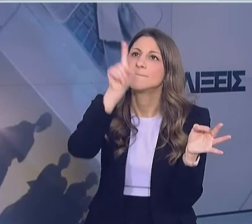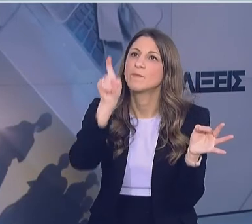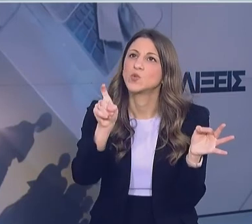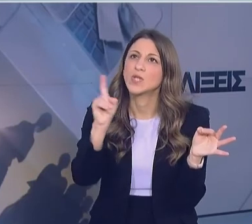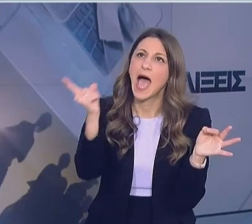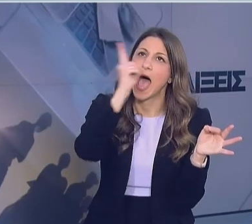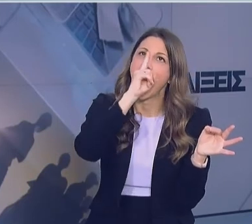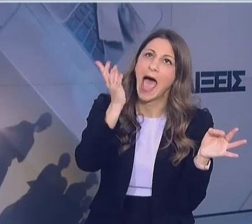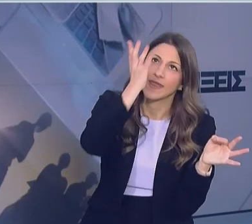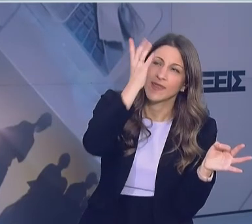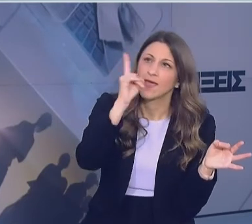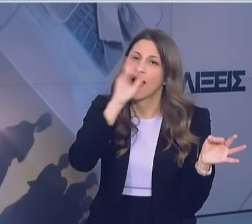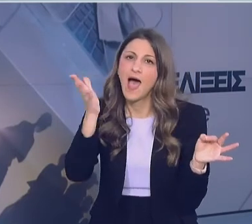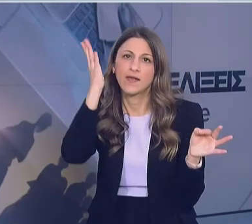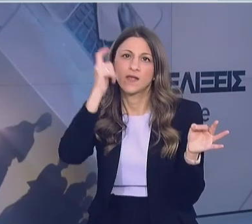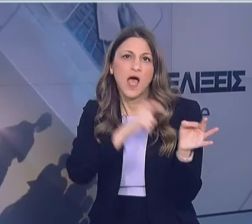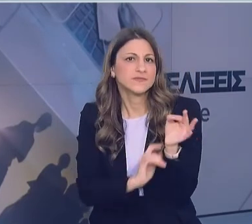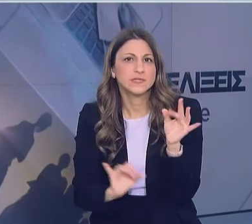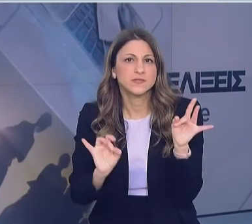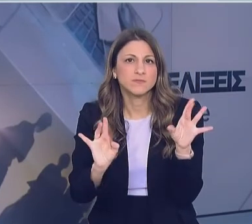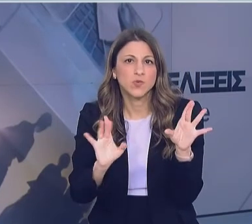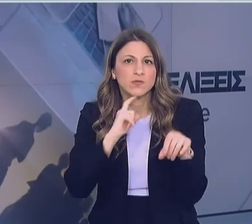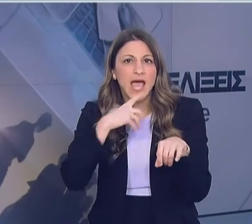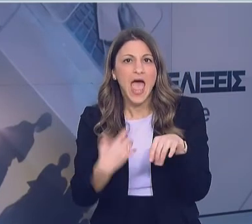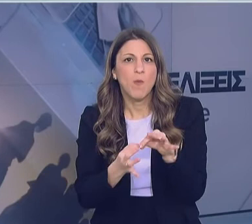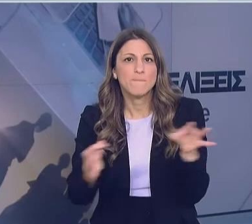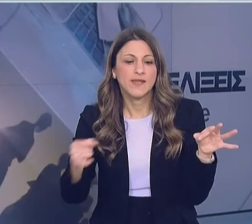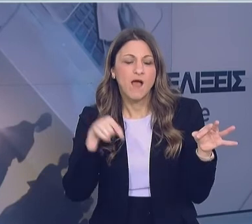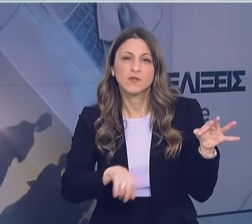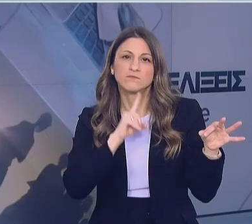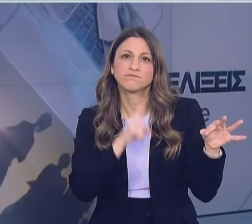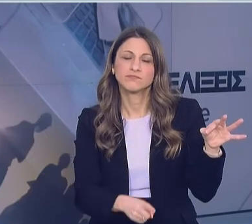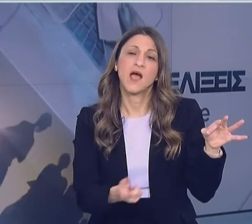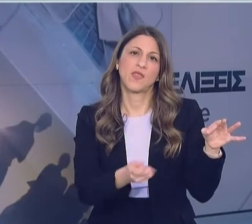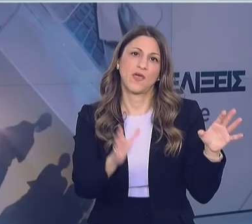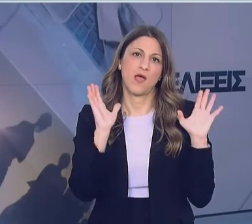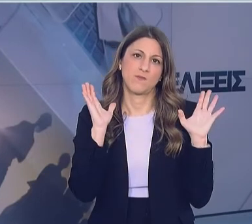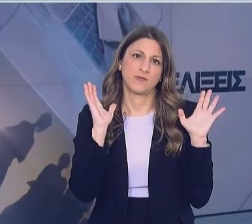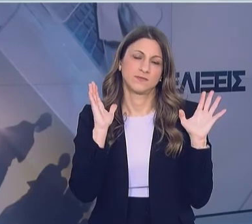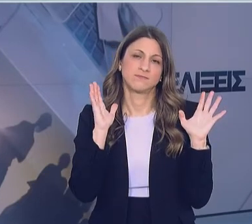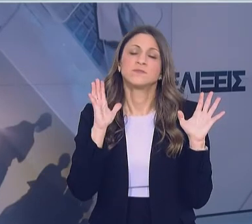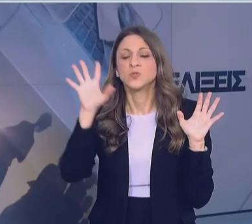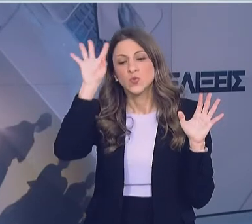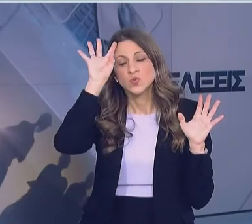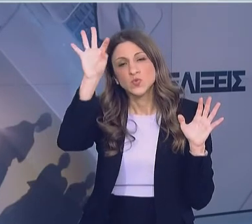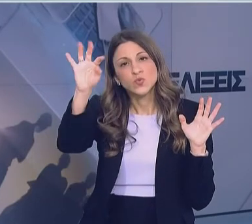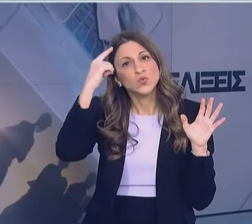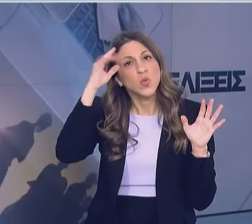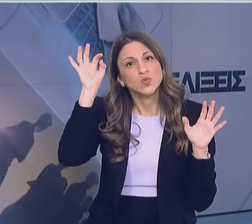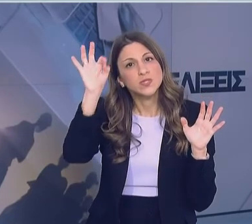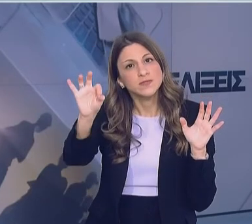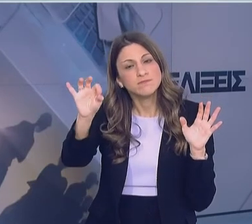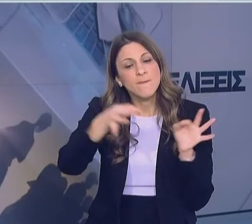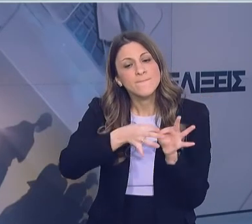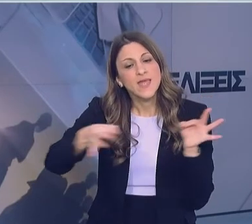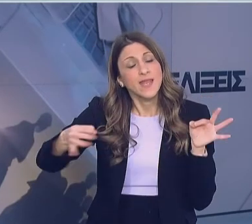πάρουμε. Όλα τα μέτρα είναι στο τραπέζι. Όμως αυτό το στοίχημα που έχουμε καθημερινά να κερδίσουμε είναι ένα. Τα ίδια αυστηρά αυτά